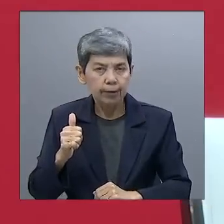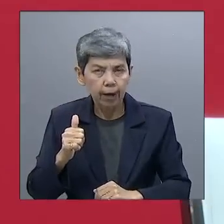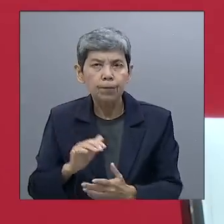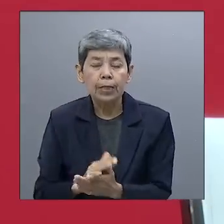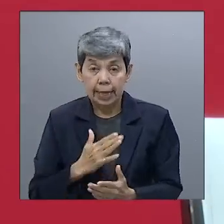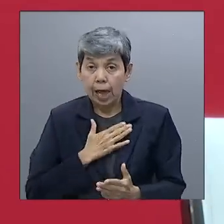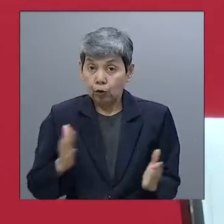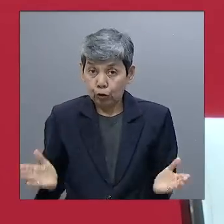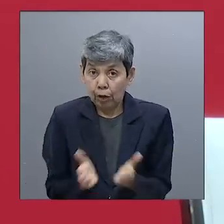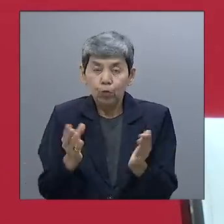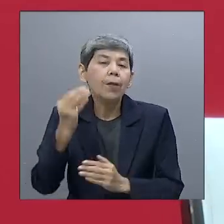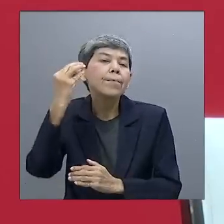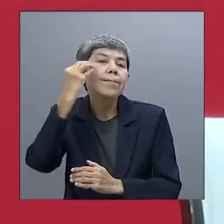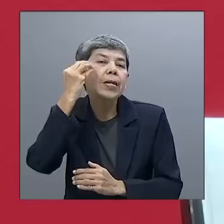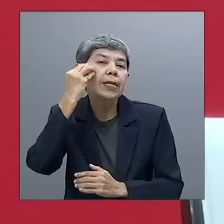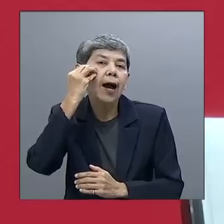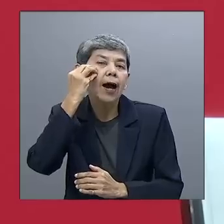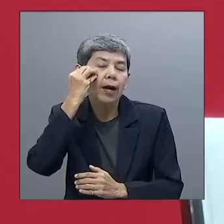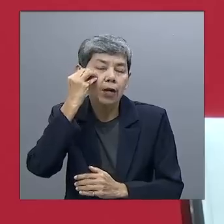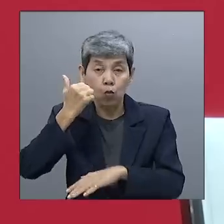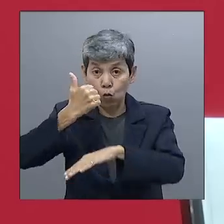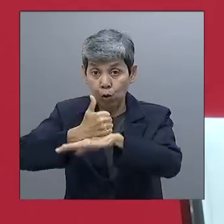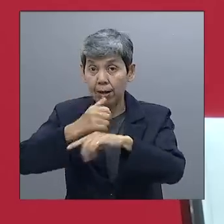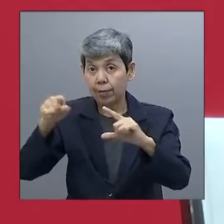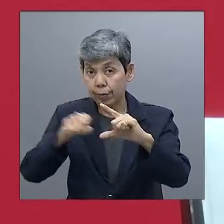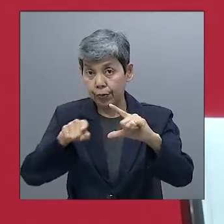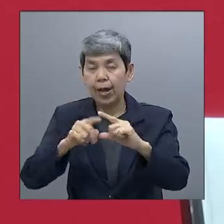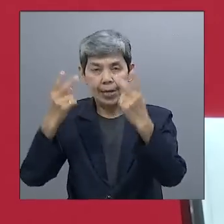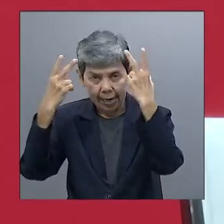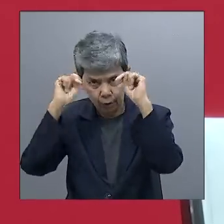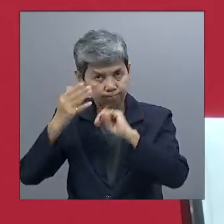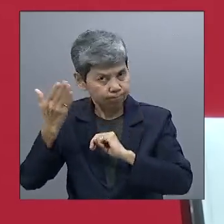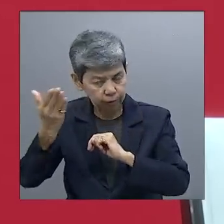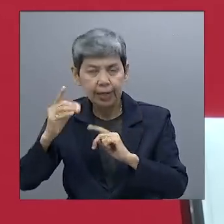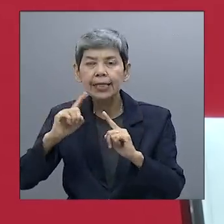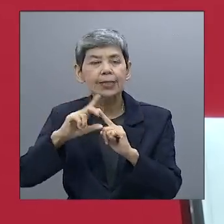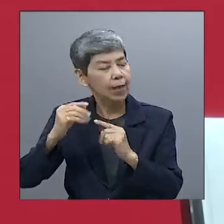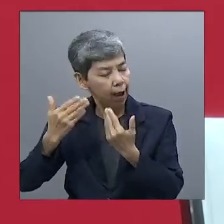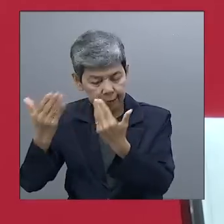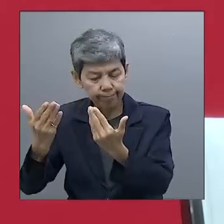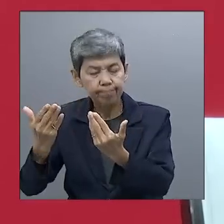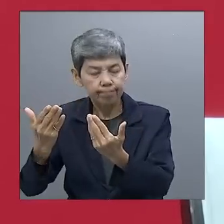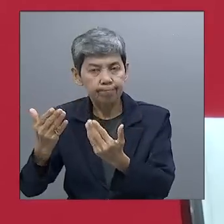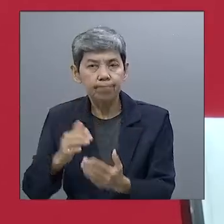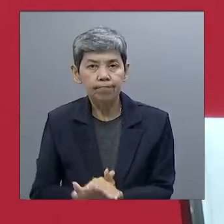นับสนุนคุณพิธาลิ้มเจริญรัตน์หัวหน้าพรรคก้าวไกลให้เป็นนายกรัฐมนตรีคนที่30ให้จงได้อันนี้